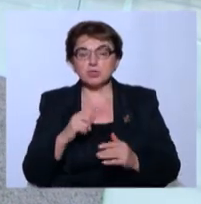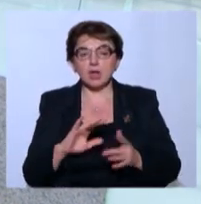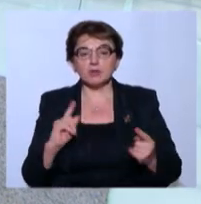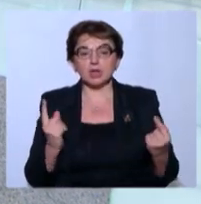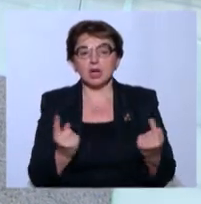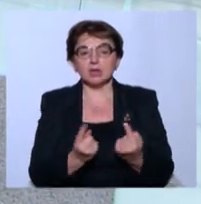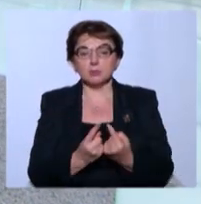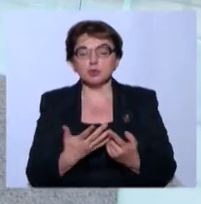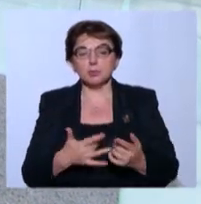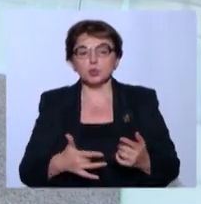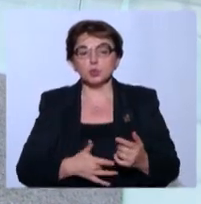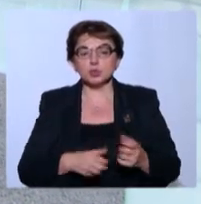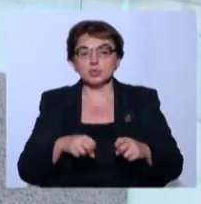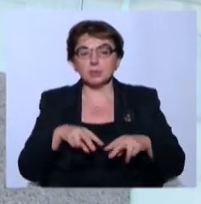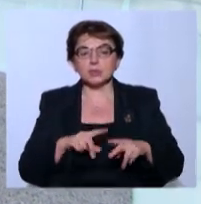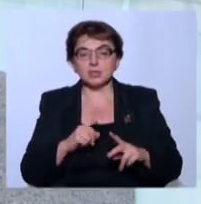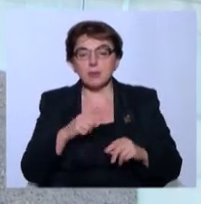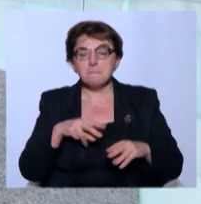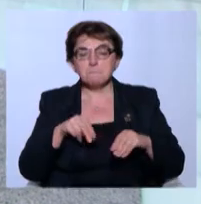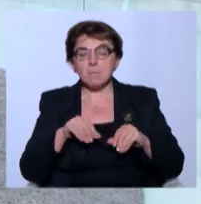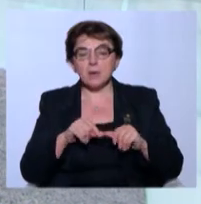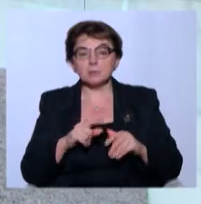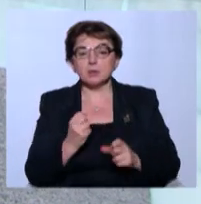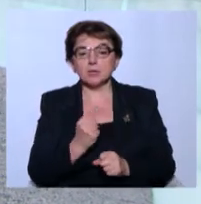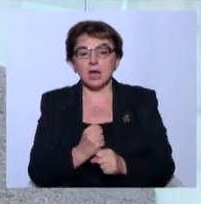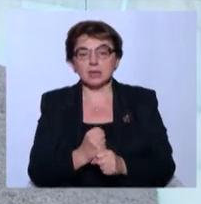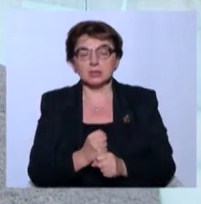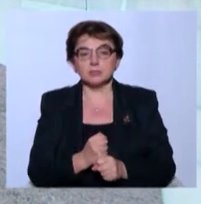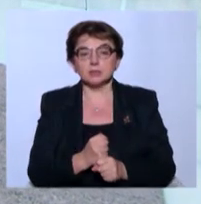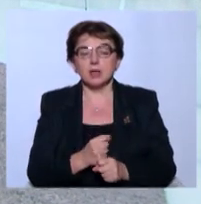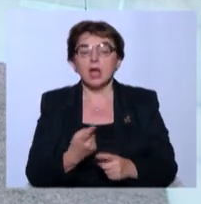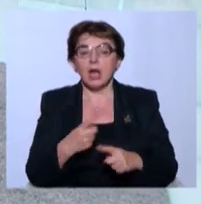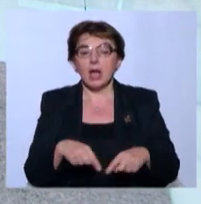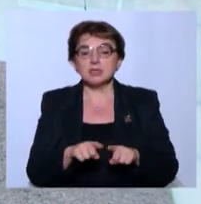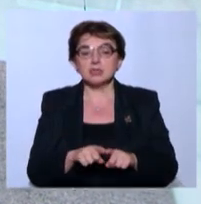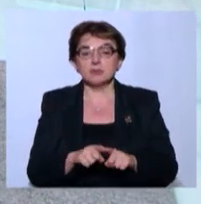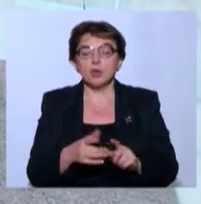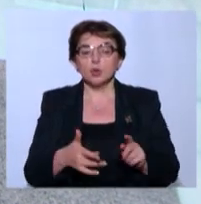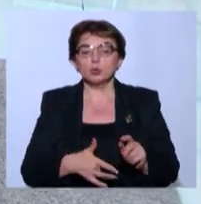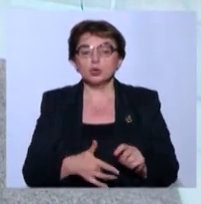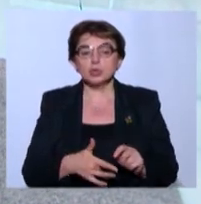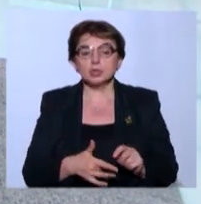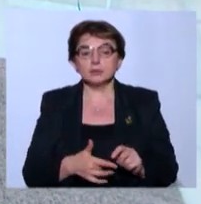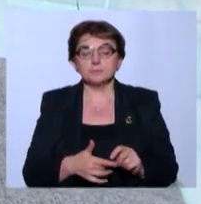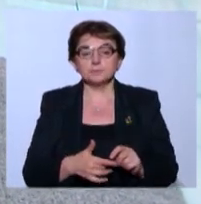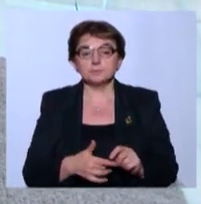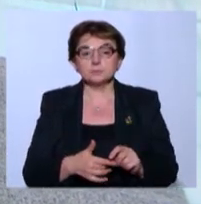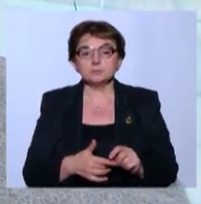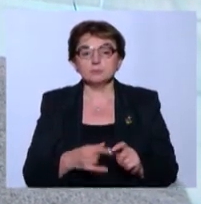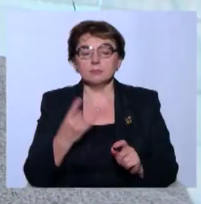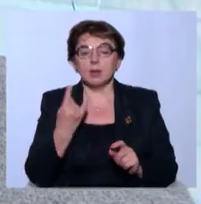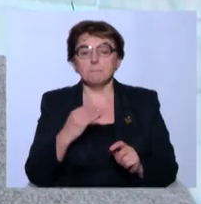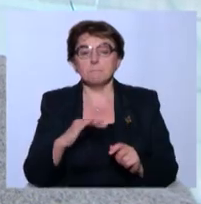რომელსაც კუჭის წვენის მარილმჟავა უზრუნველყოფს. ასევე კუჭში